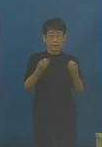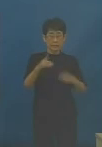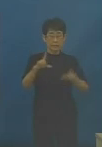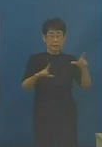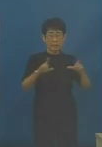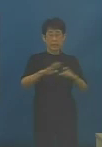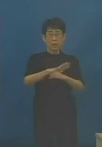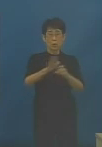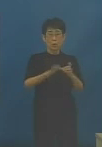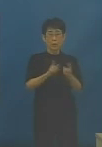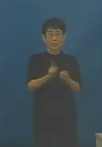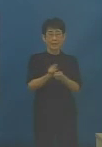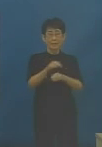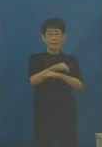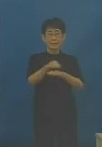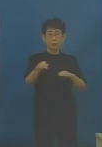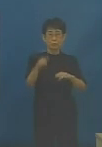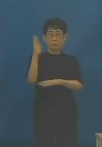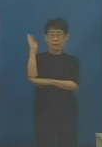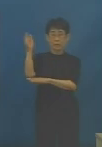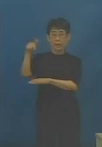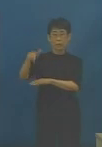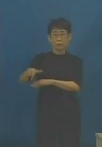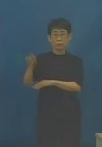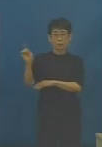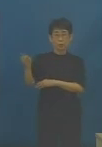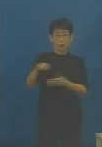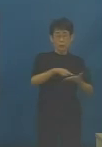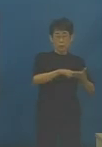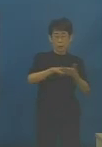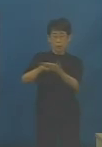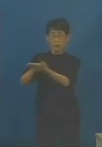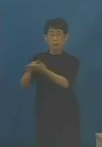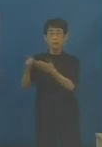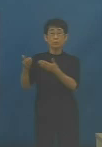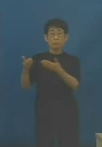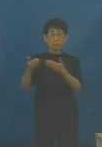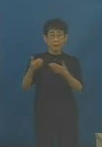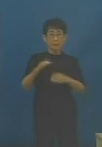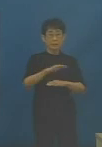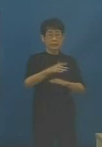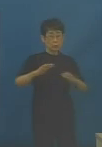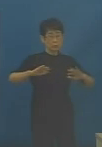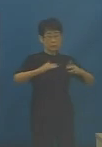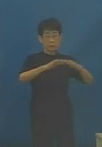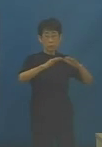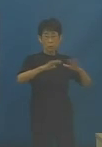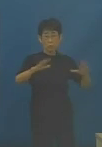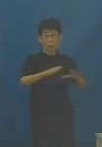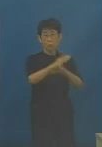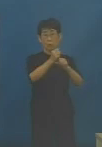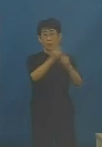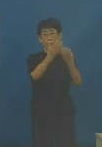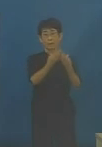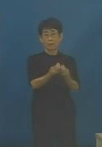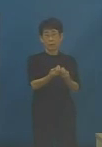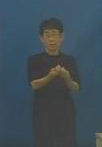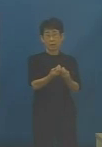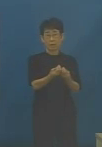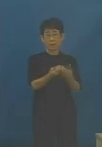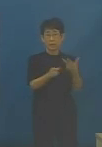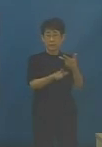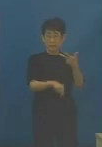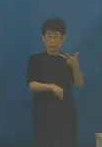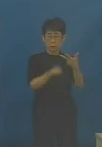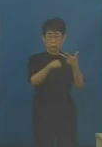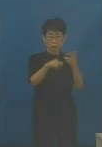対策、政府の方にこういう申し入れをしていくべきだという議論がまとまりました。その時に、